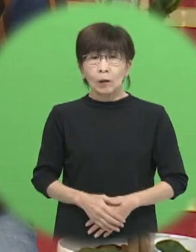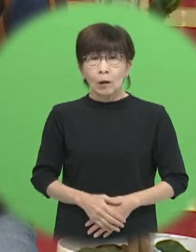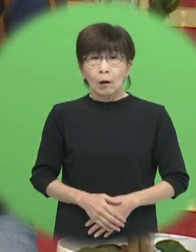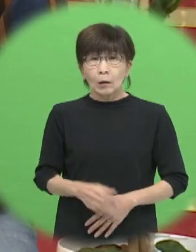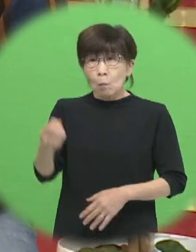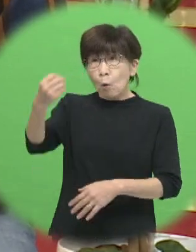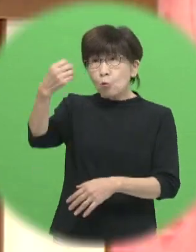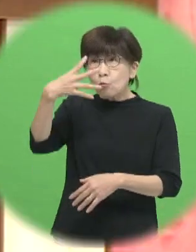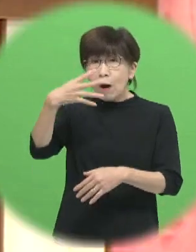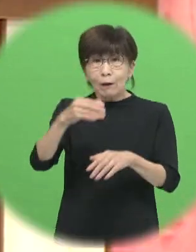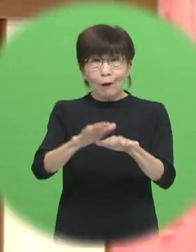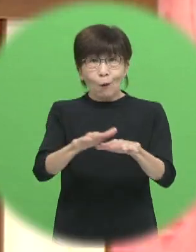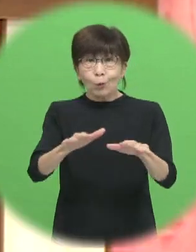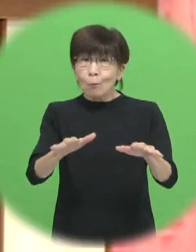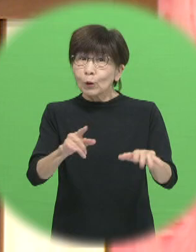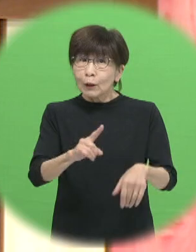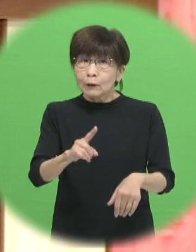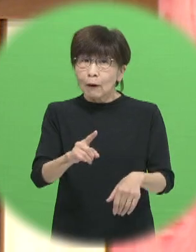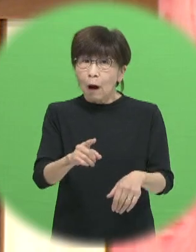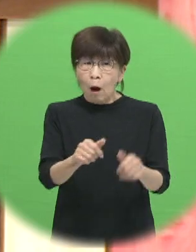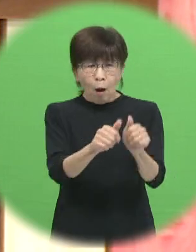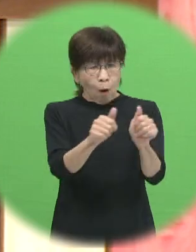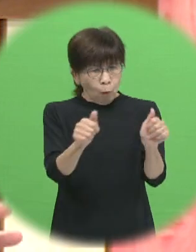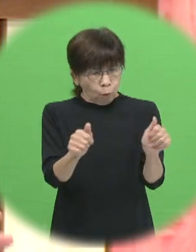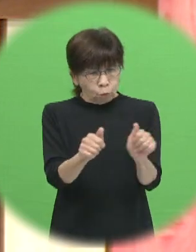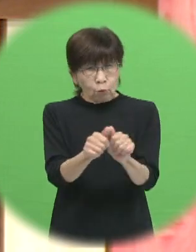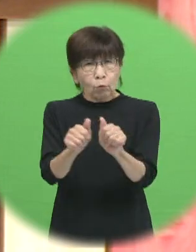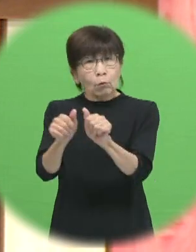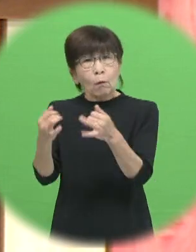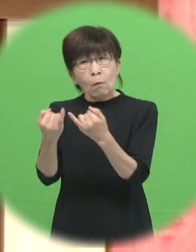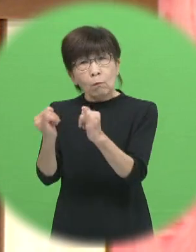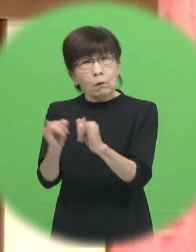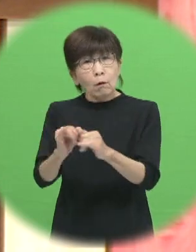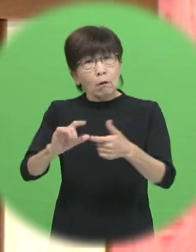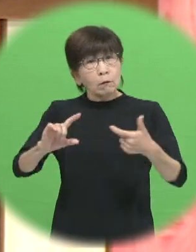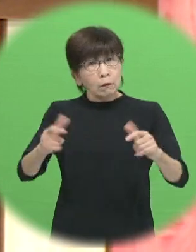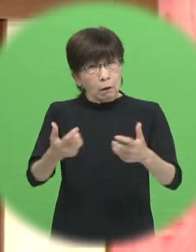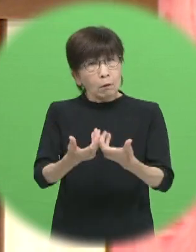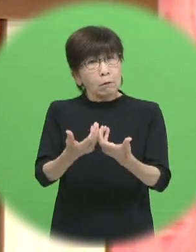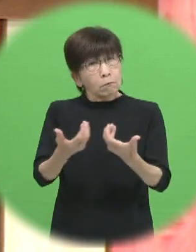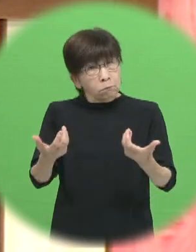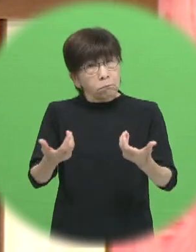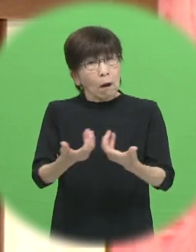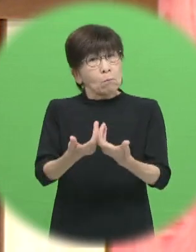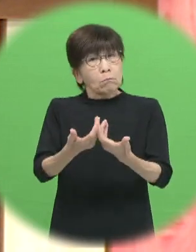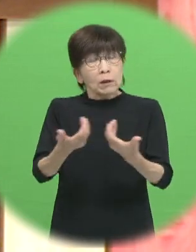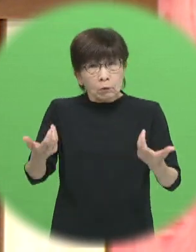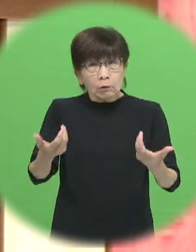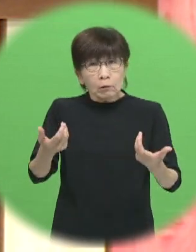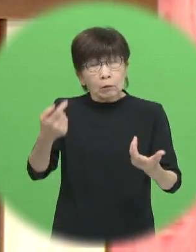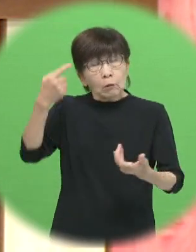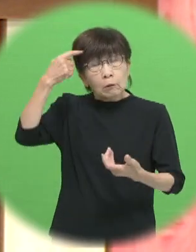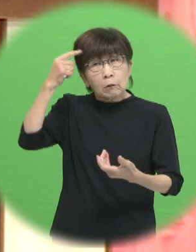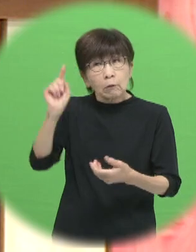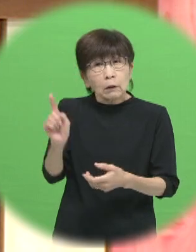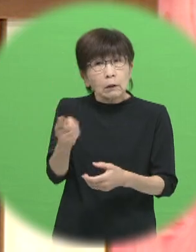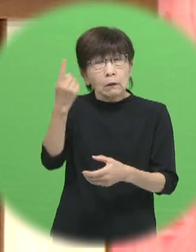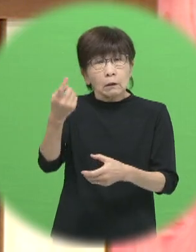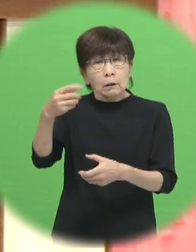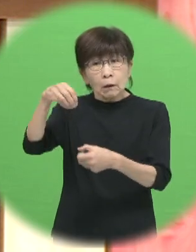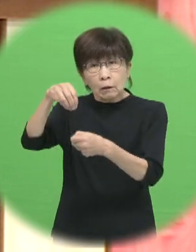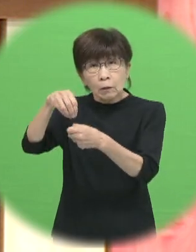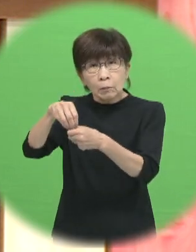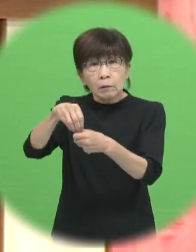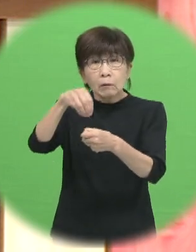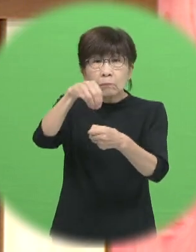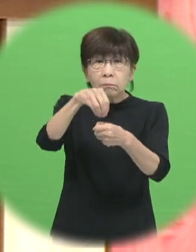たちにとってはこう女と男は違うんだとかね、別々な存在なんだっていう意識を不